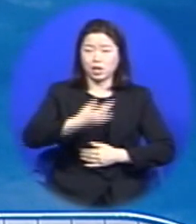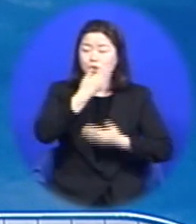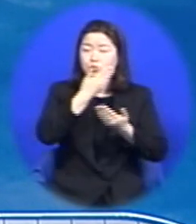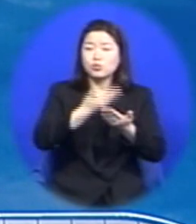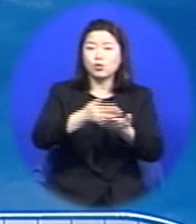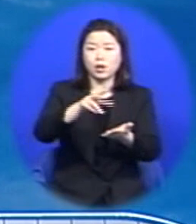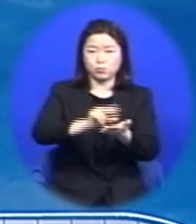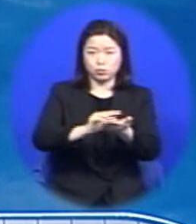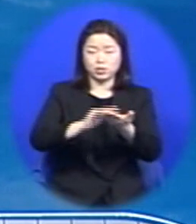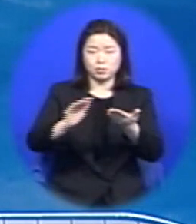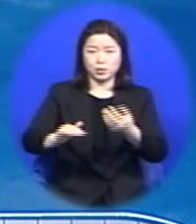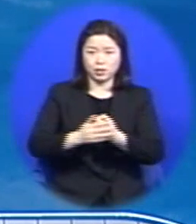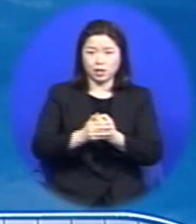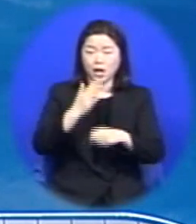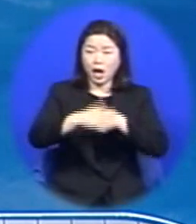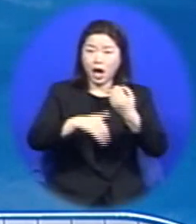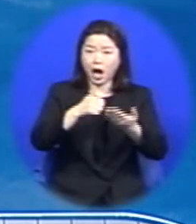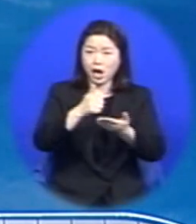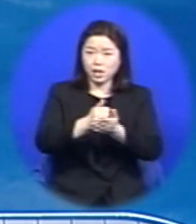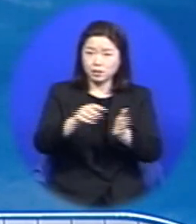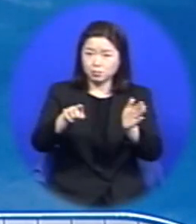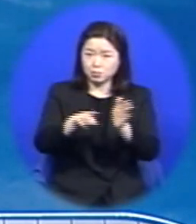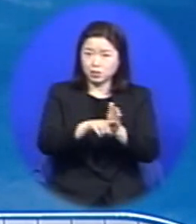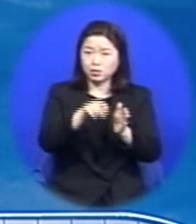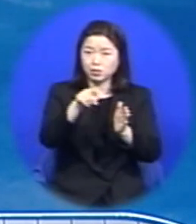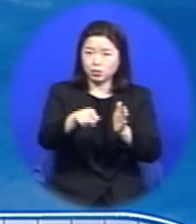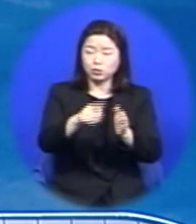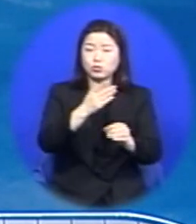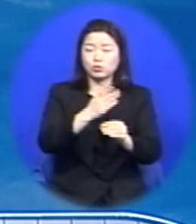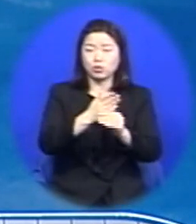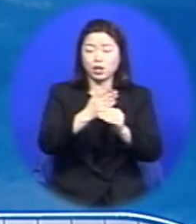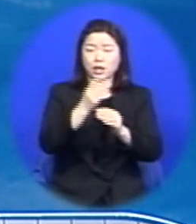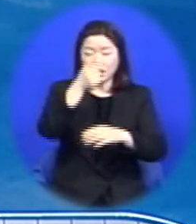왜냐하면 하나님을 믿는 것이 기본이거든요, 예배가.